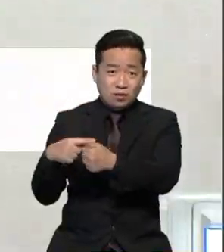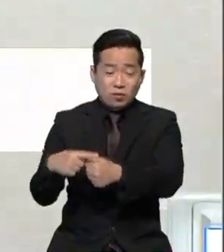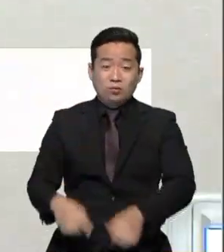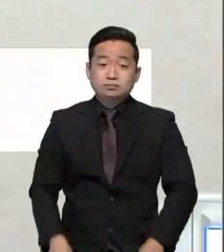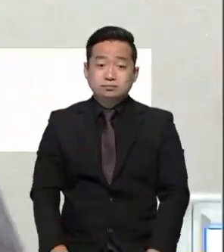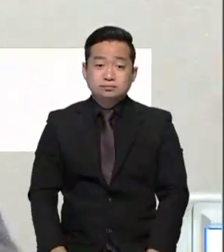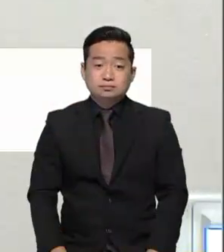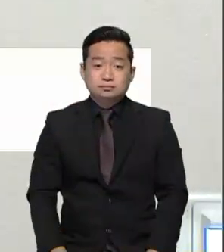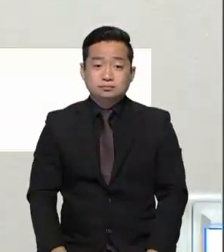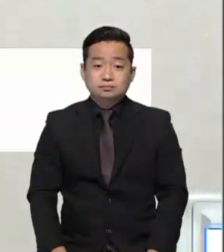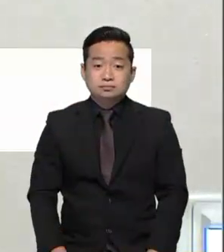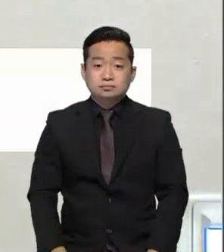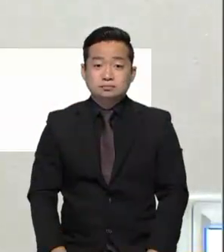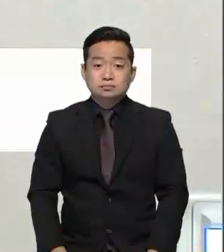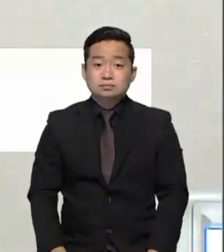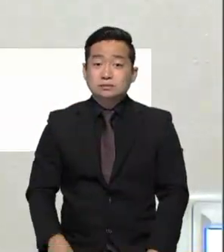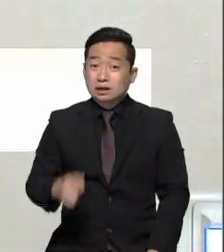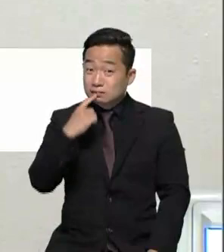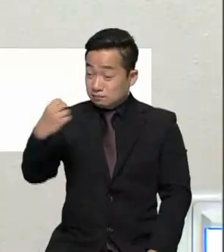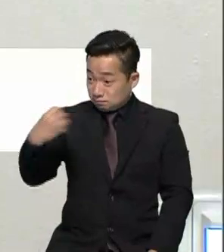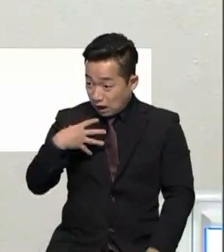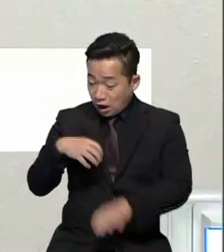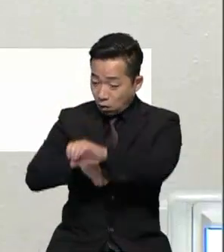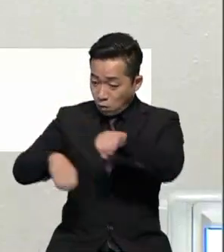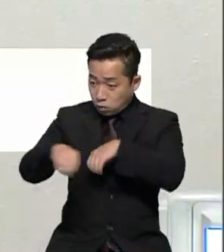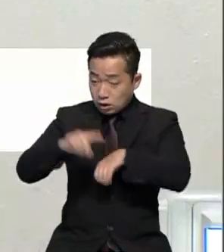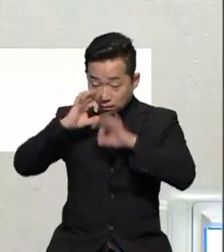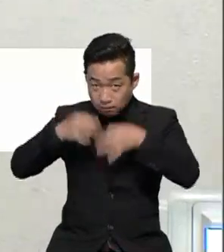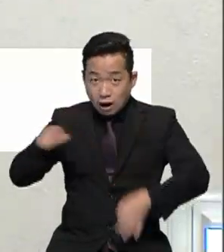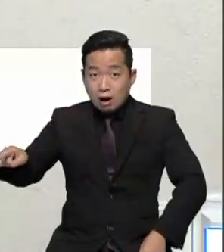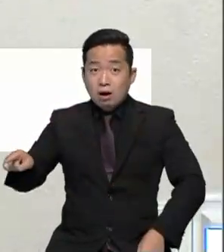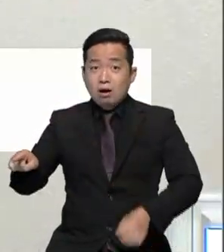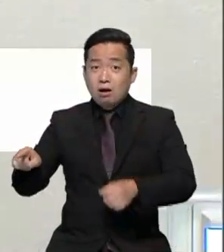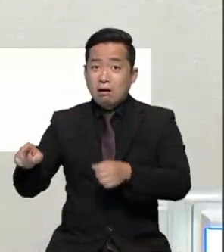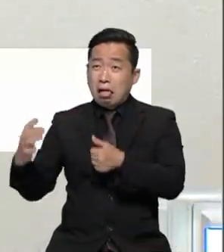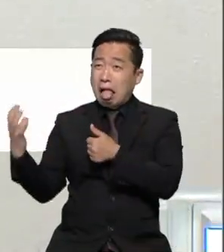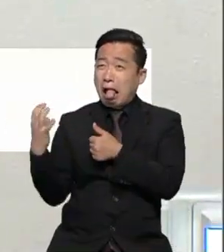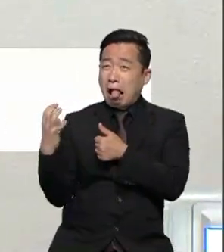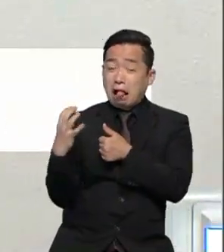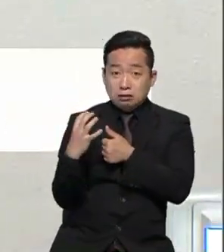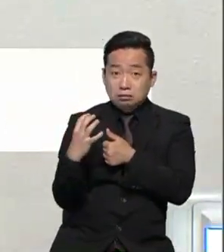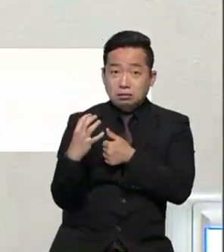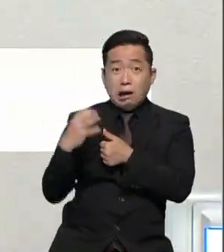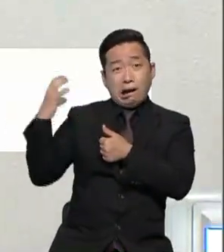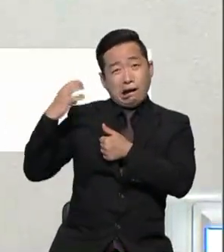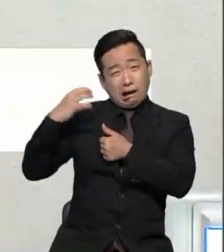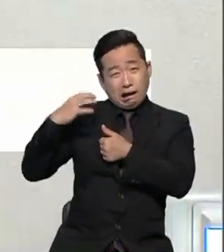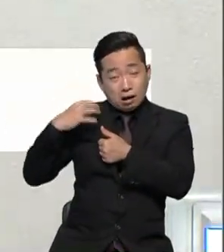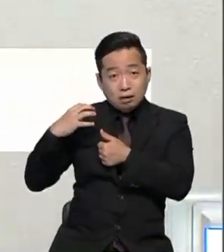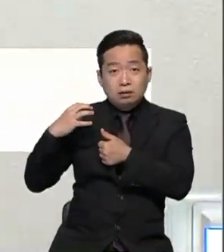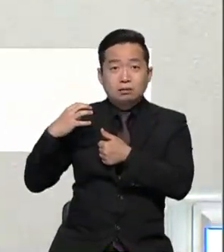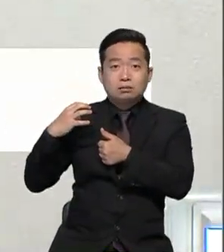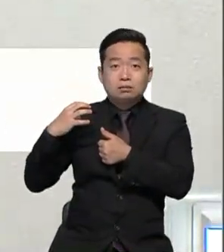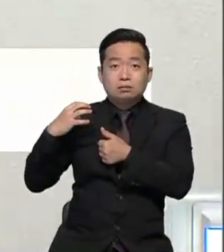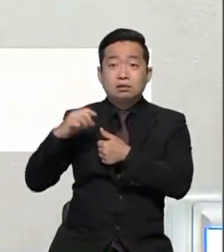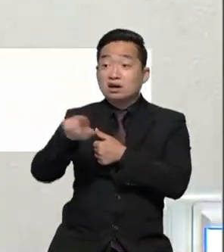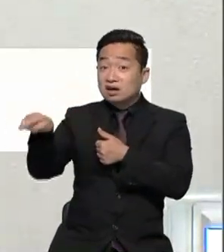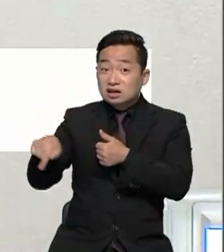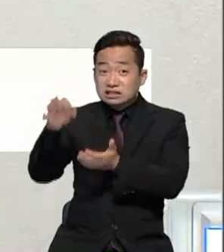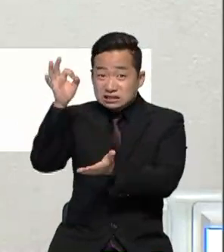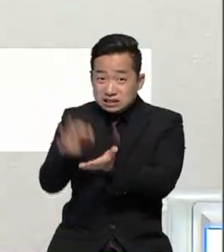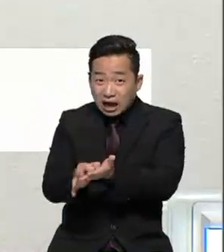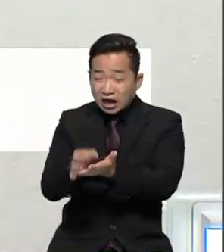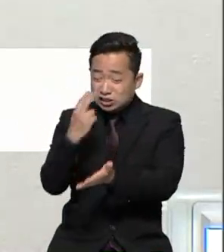표현을 되돌려드리고 싶습니다. 이렇게 우르르 몰려와서 몰매를 가하는 것이야말로